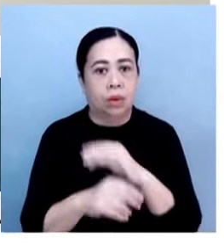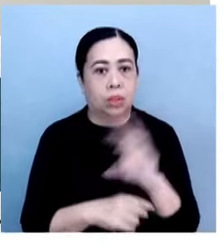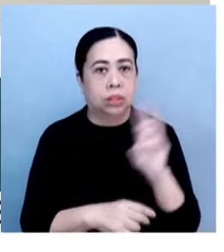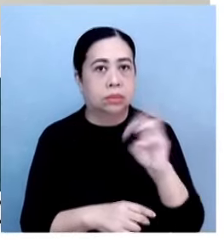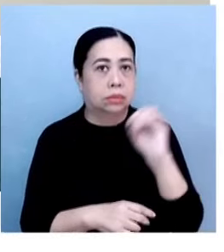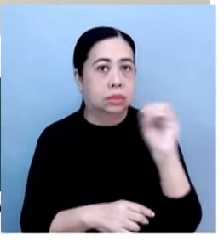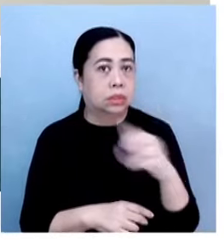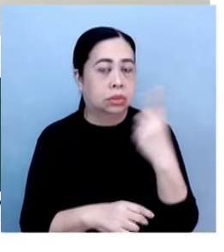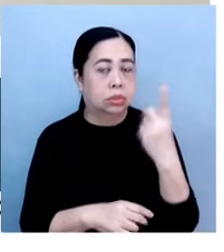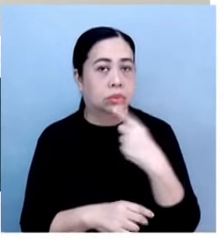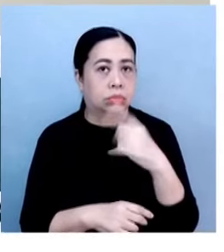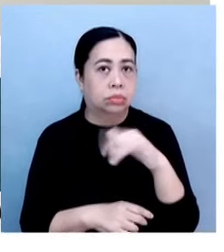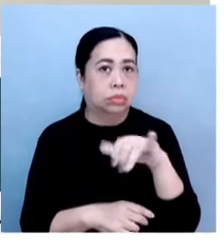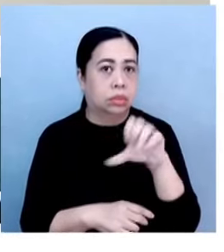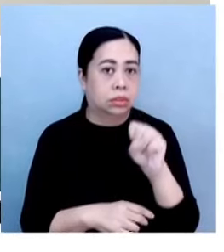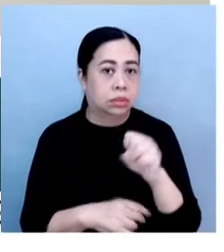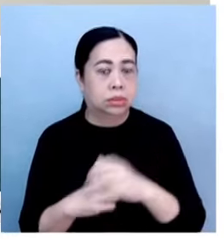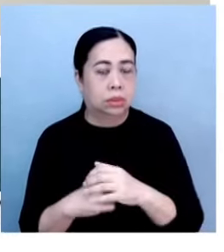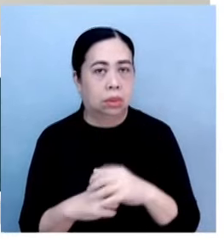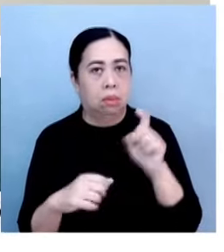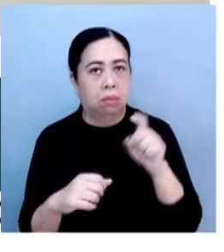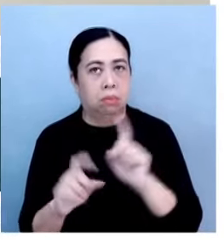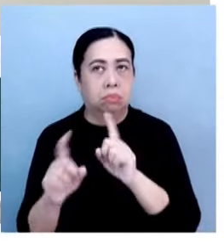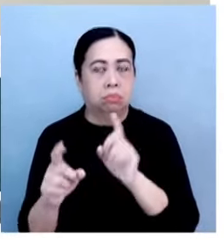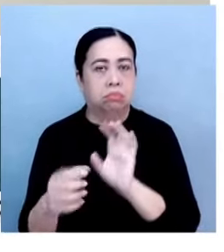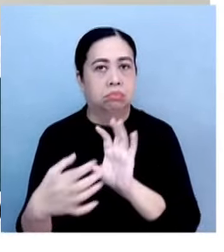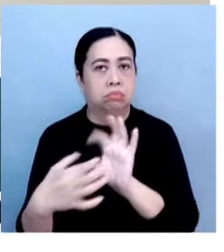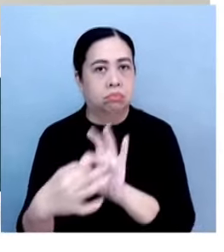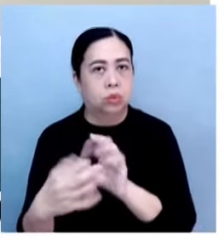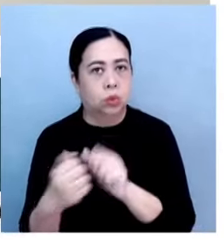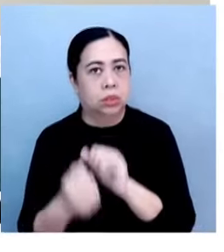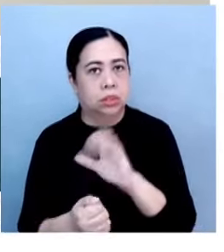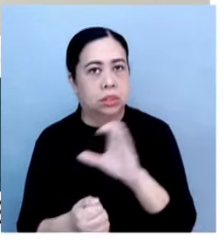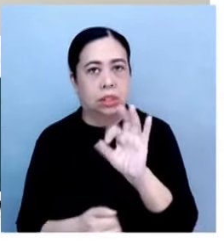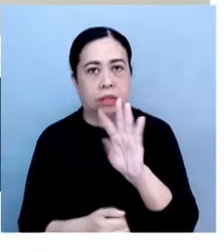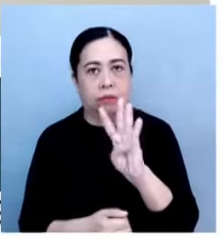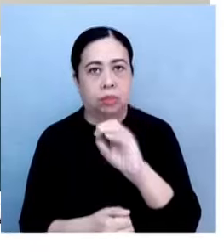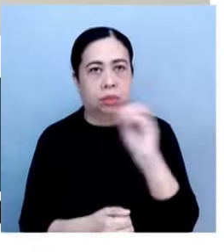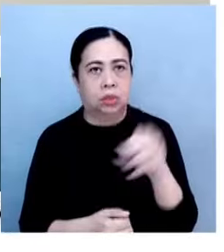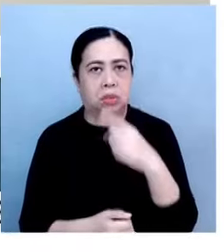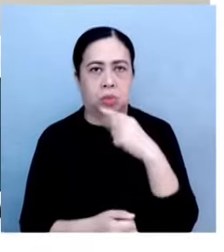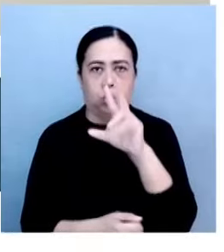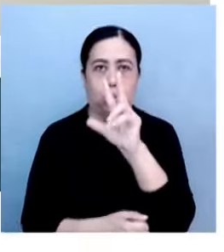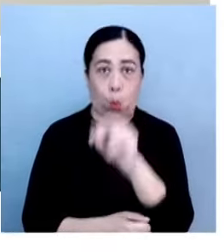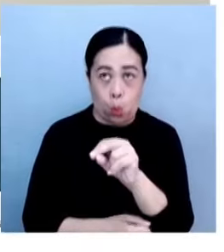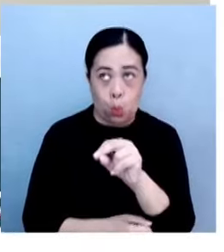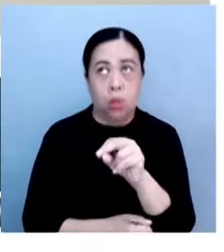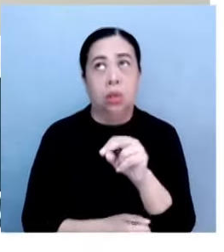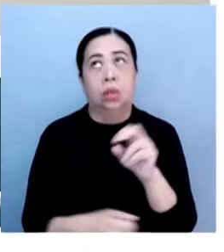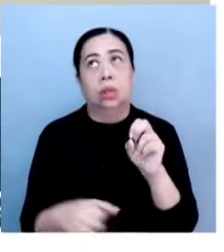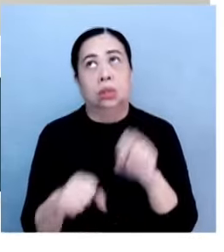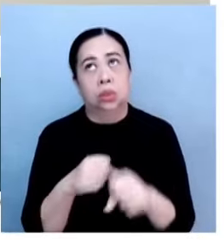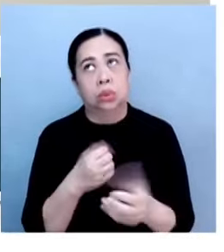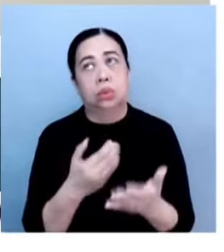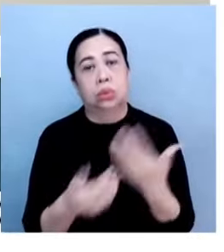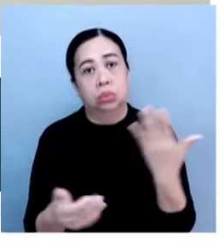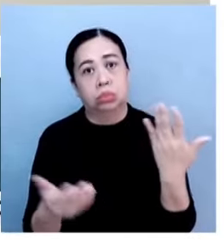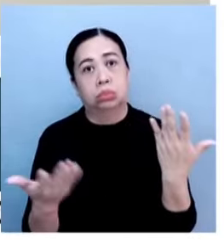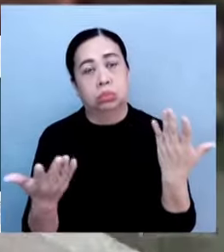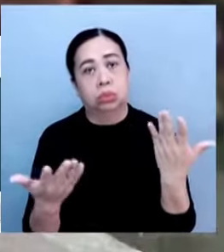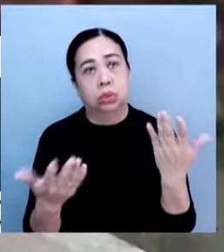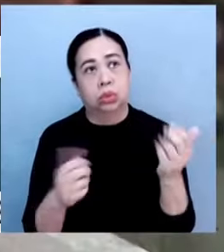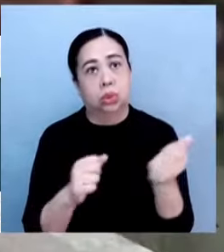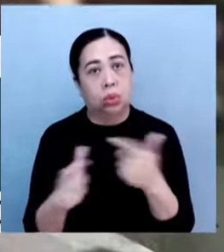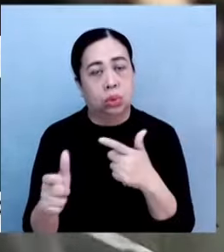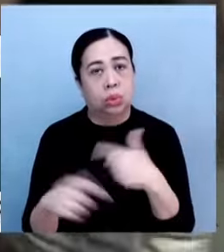lang nagsabi na yes, na we should cooperate. At 94% nagsabi no. So almost halos lahat